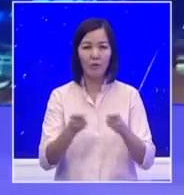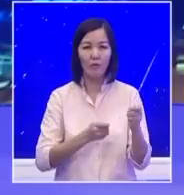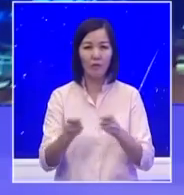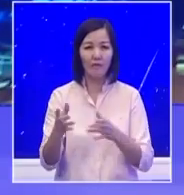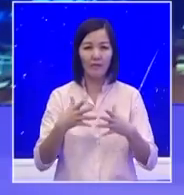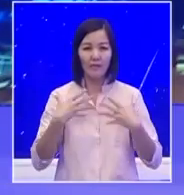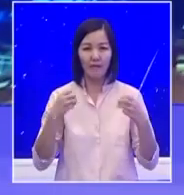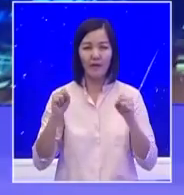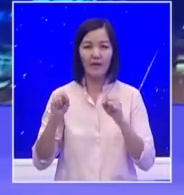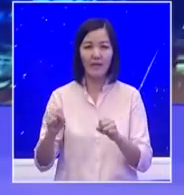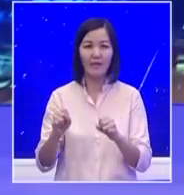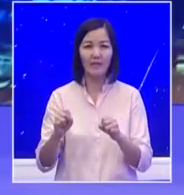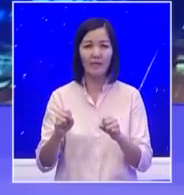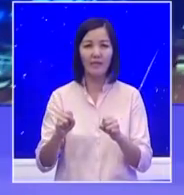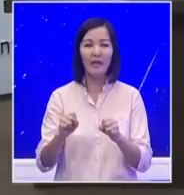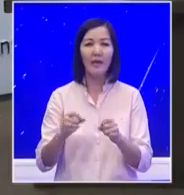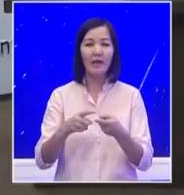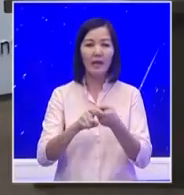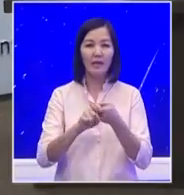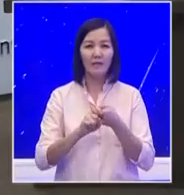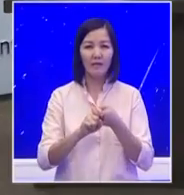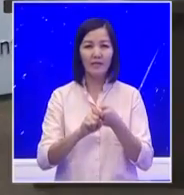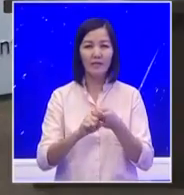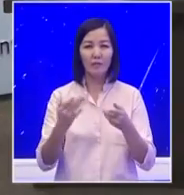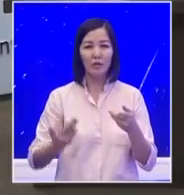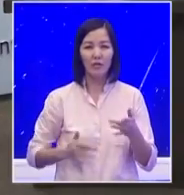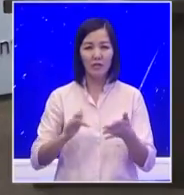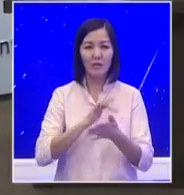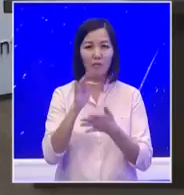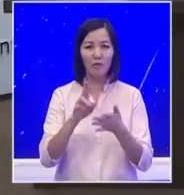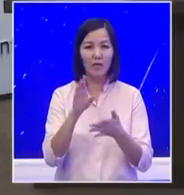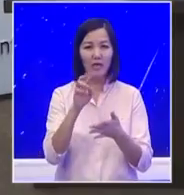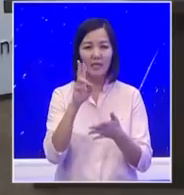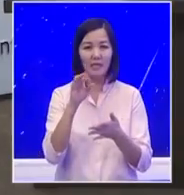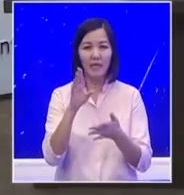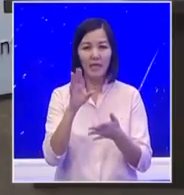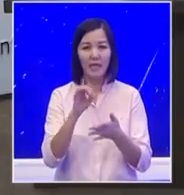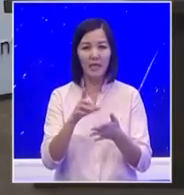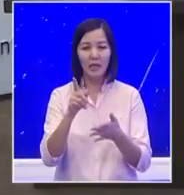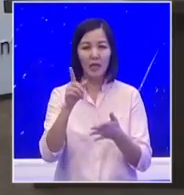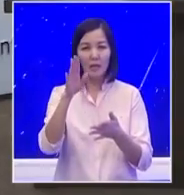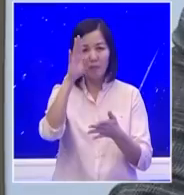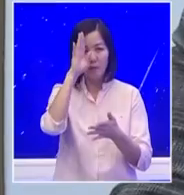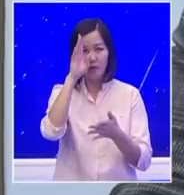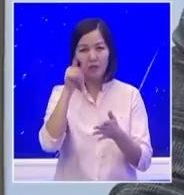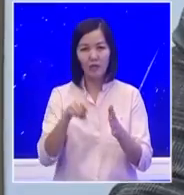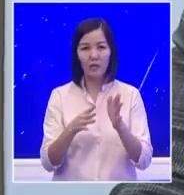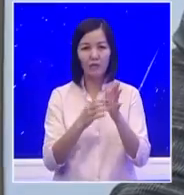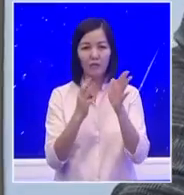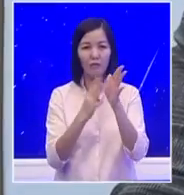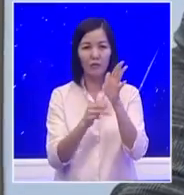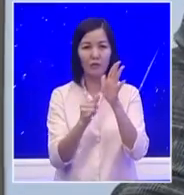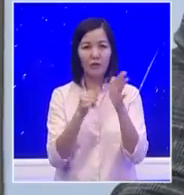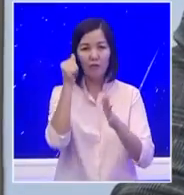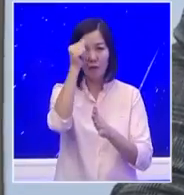управления здравоохранения. Инфицированным оказался житель города Каскелен Карасайского района. Мужчина 1986